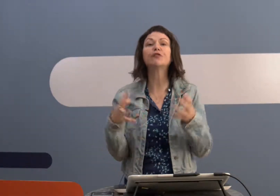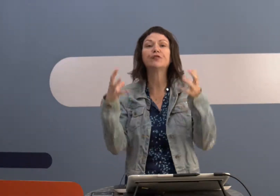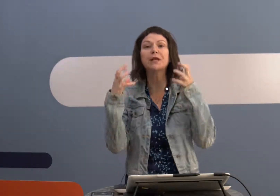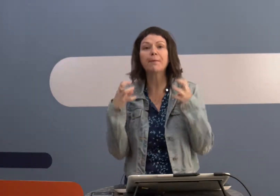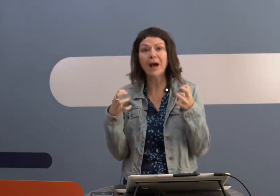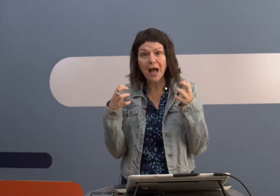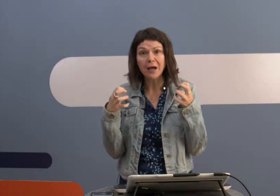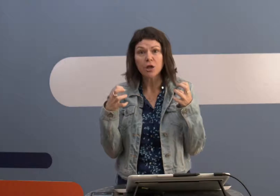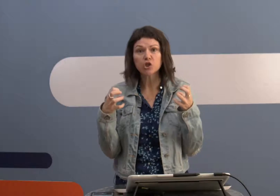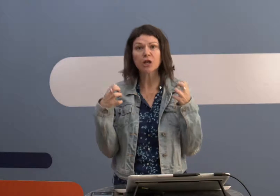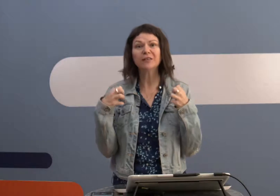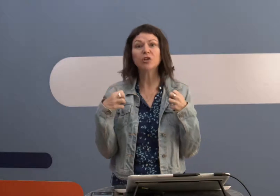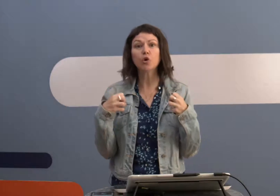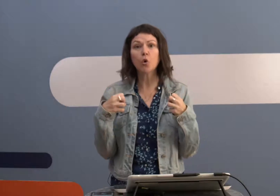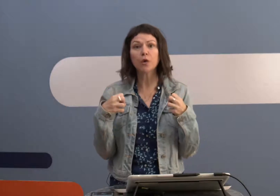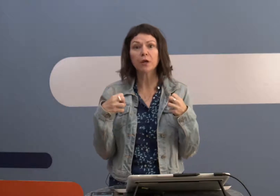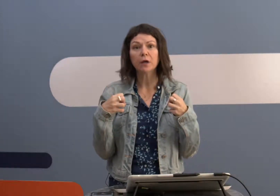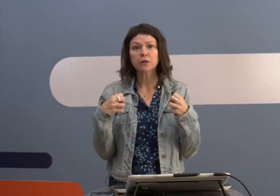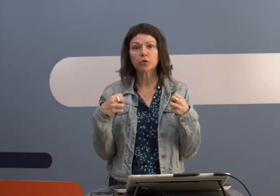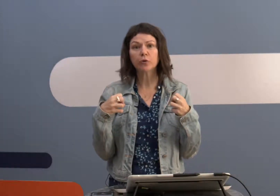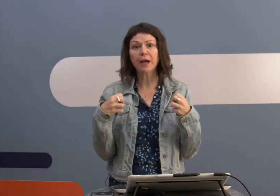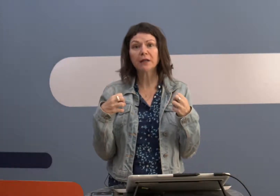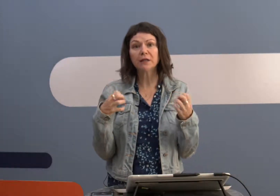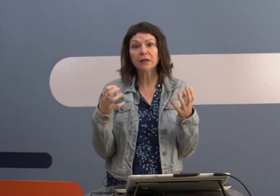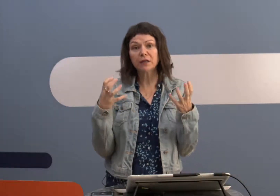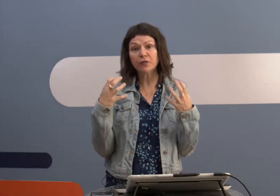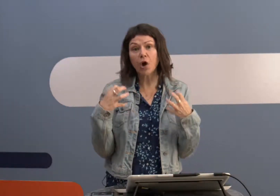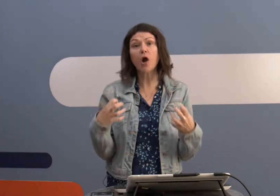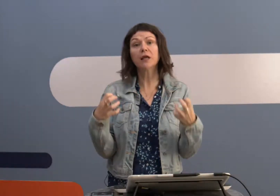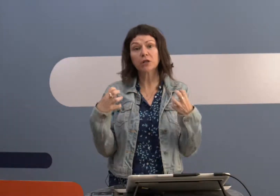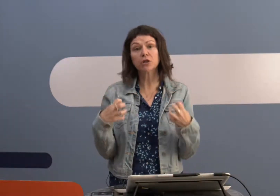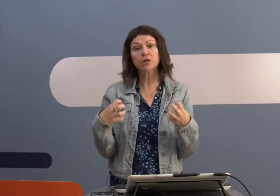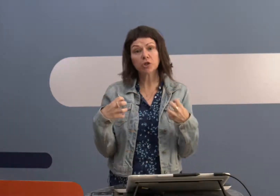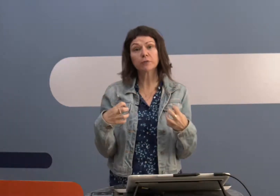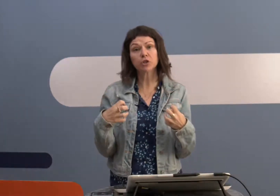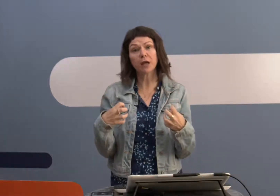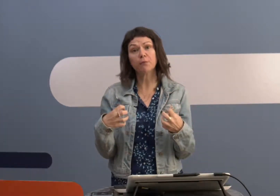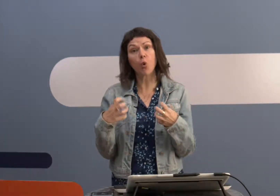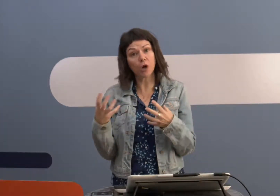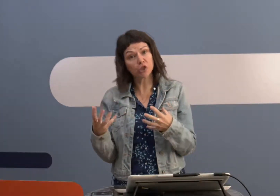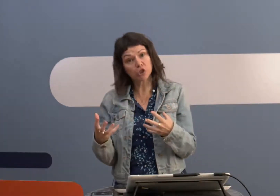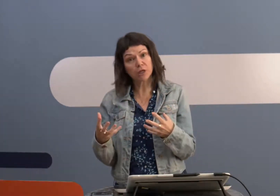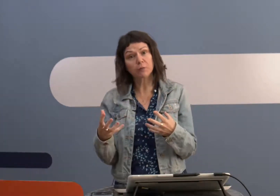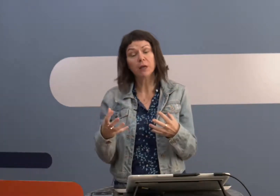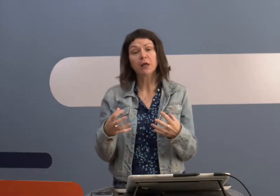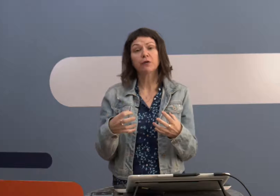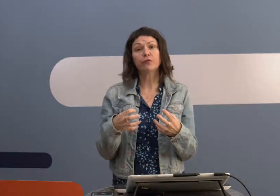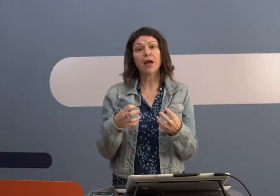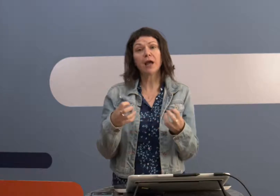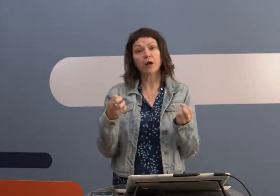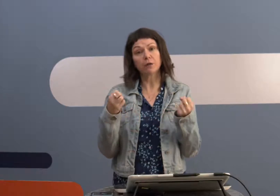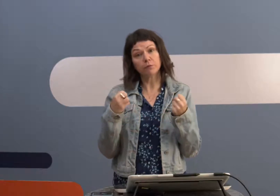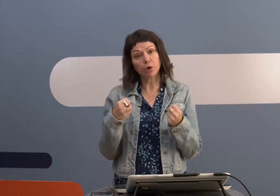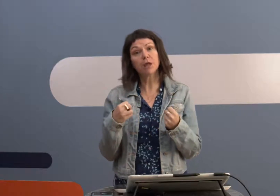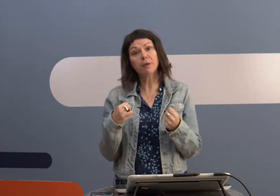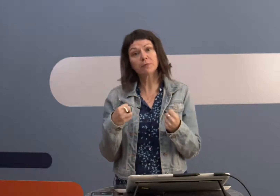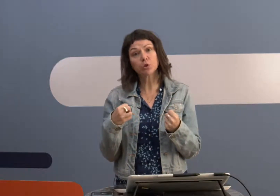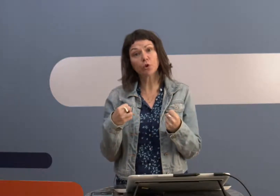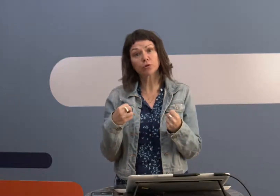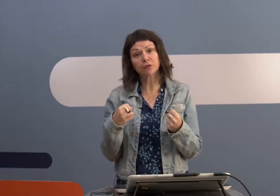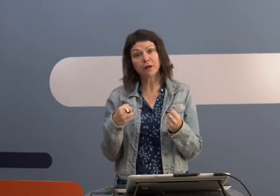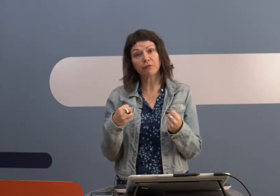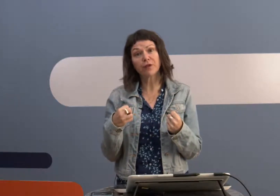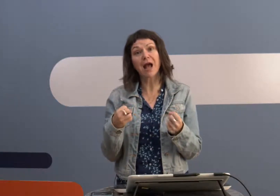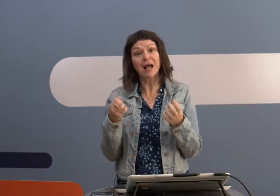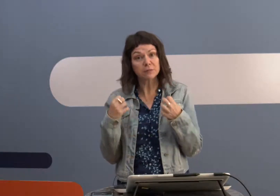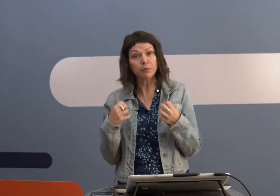נקרא הפנמה של הדיכוי. זאת אומרת, כביכול יש אנשים שהם מוחלשים ומונעים מהם